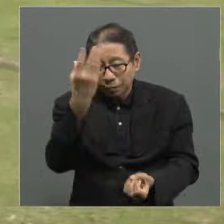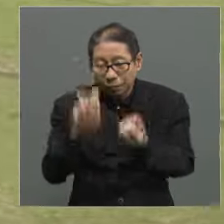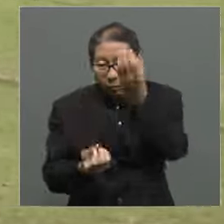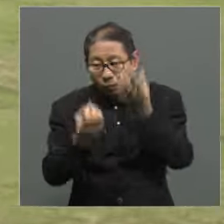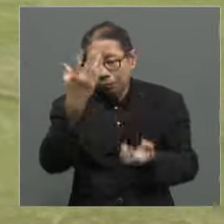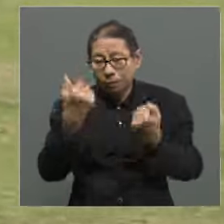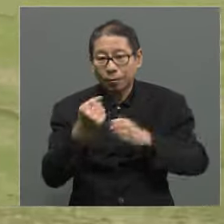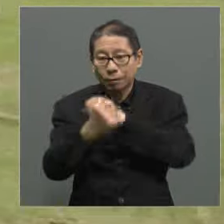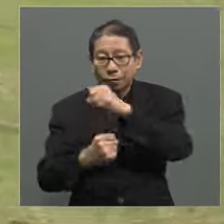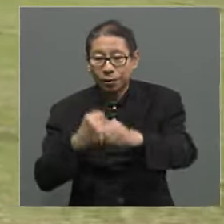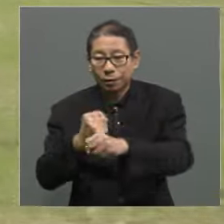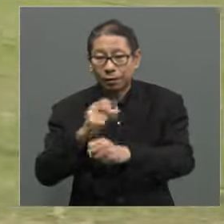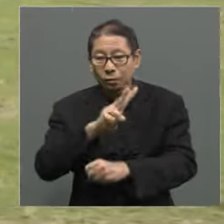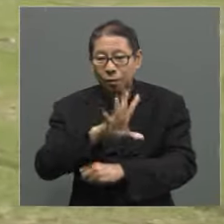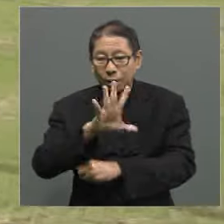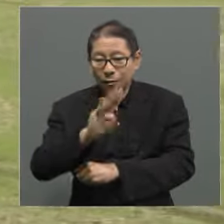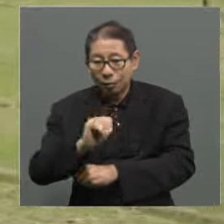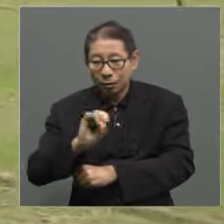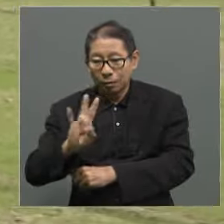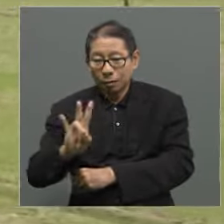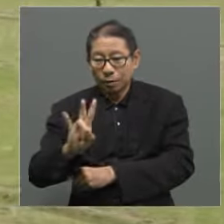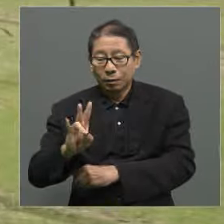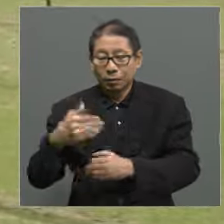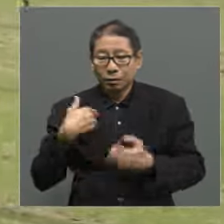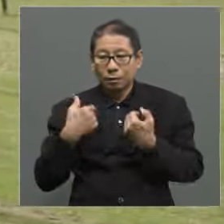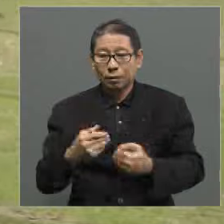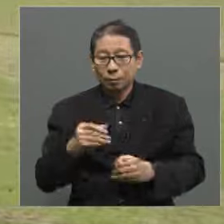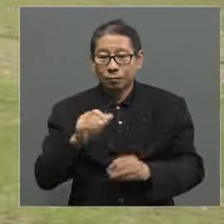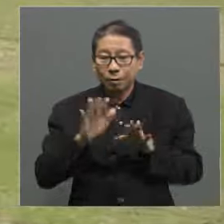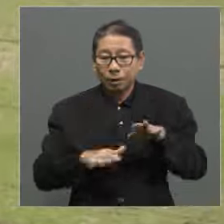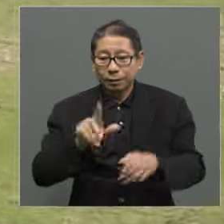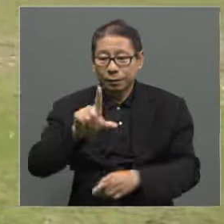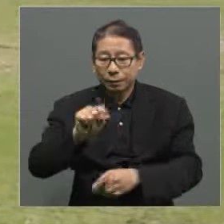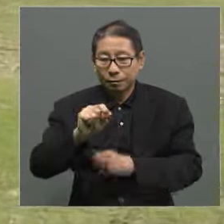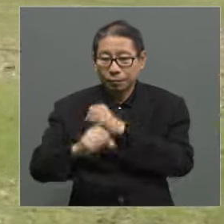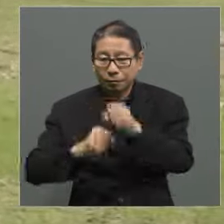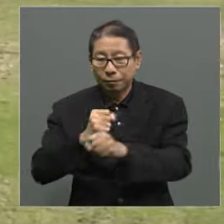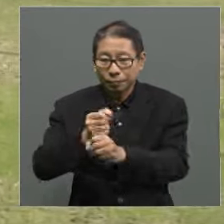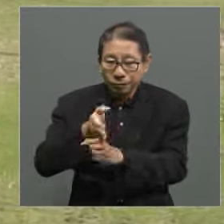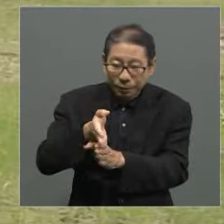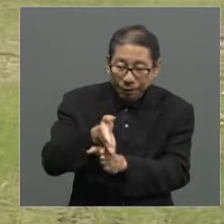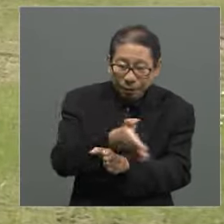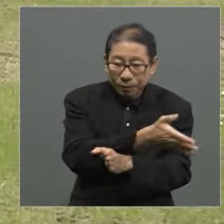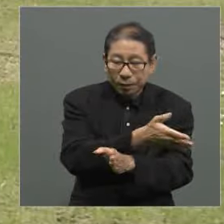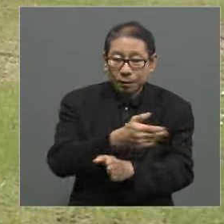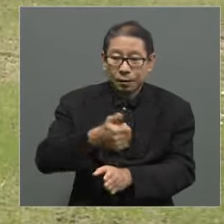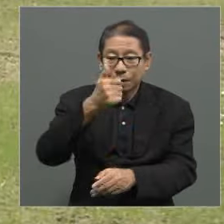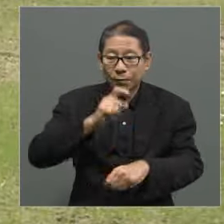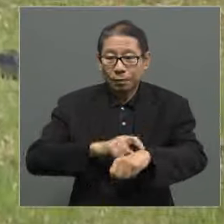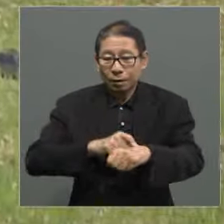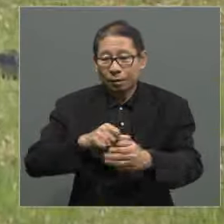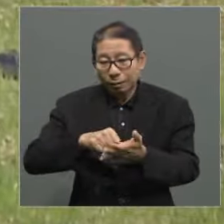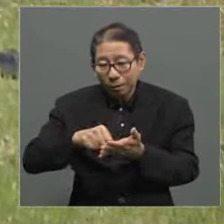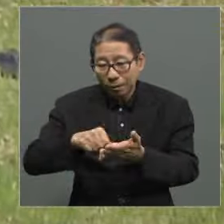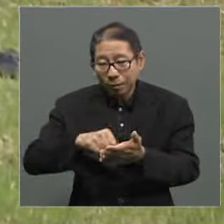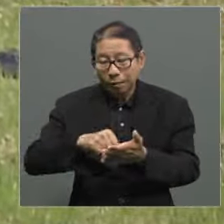พุทธศัก 2547เอาจริงมันก็ 20ปีแล้วนะฮกฎหมายนี้ก็คงถึงเวลาที่จะต้องปรับเปลี่ยนเพื่อให้